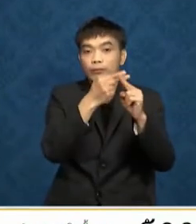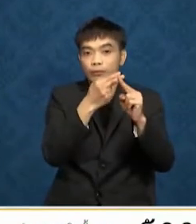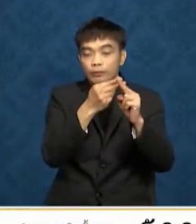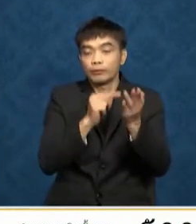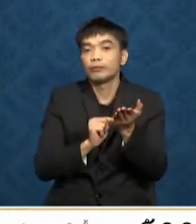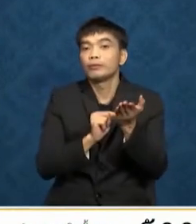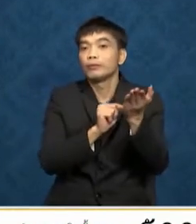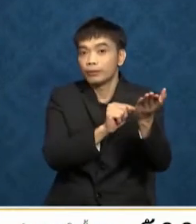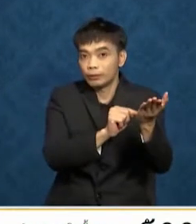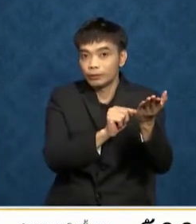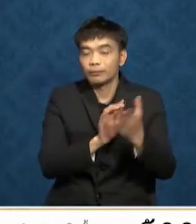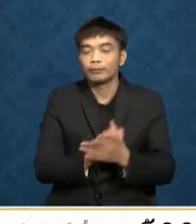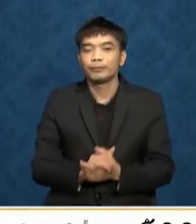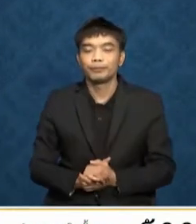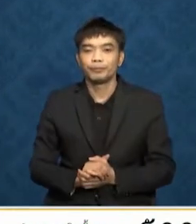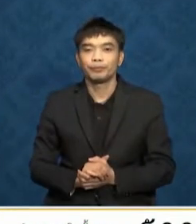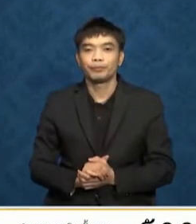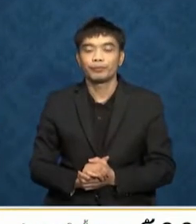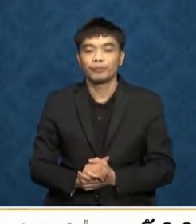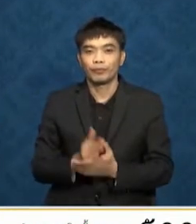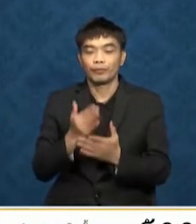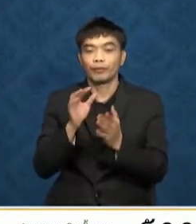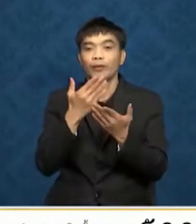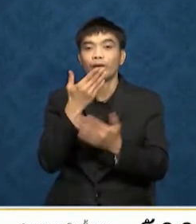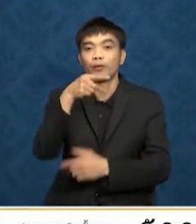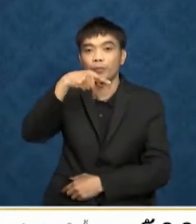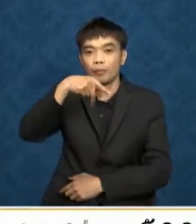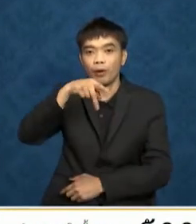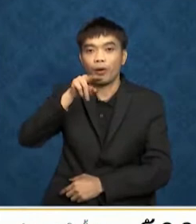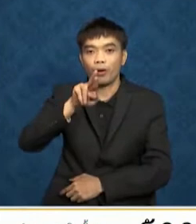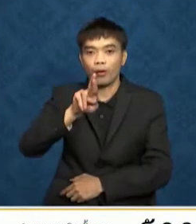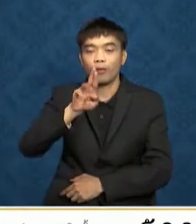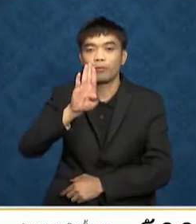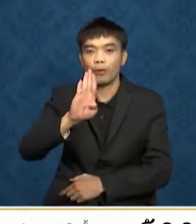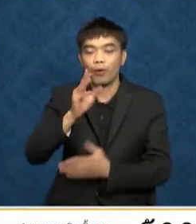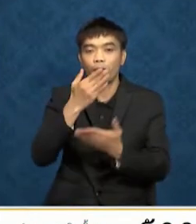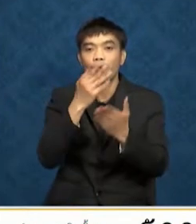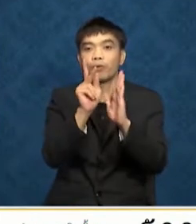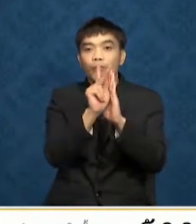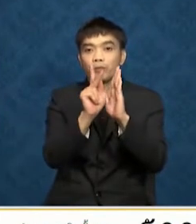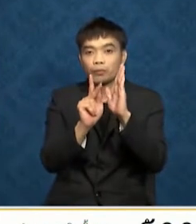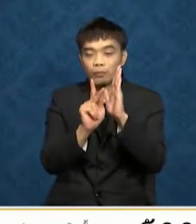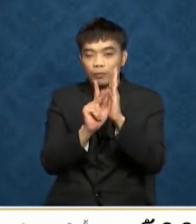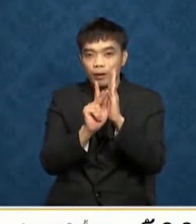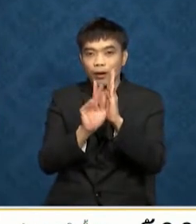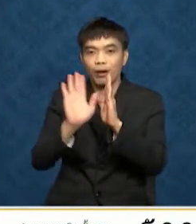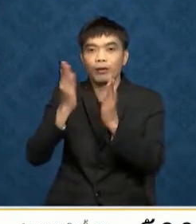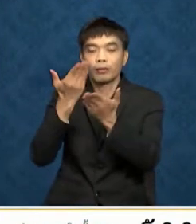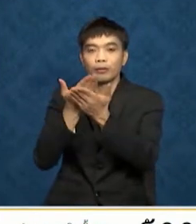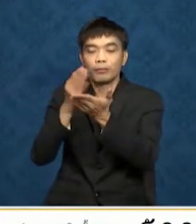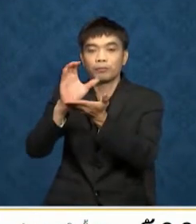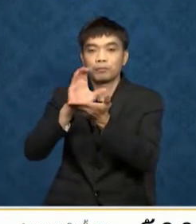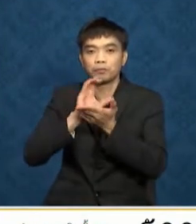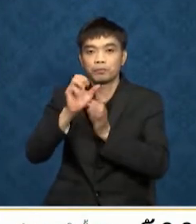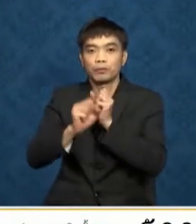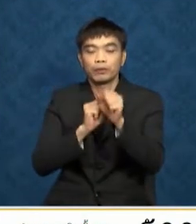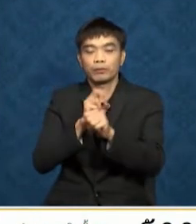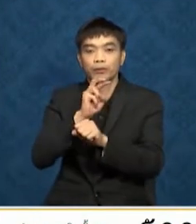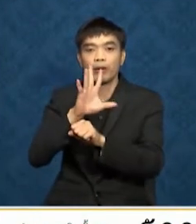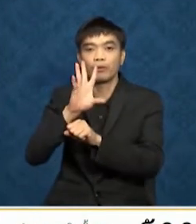ร่างงบมาณรายจ่ายปี 2568นั้นรัฐบาลได้นำเสนอต่อสภาแห่ง